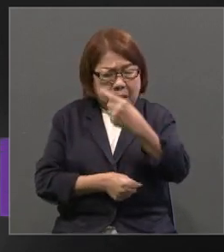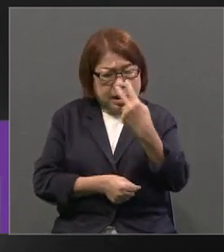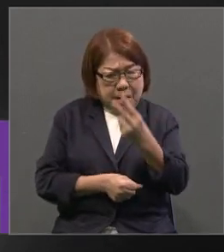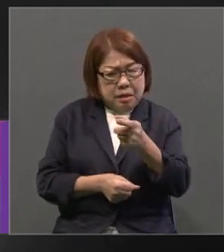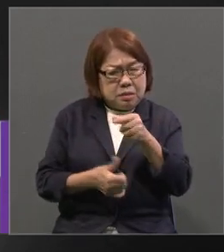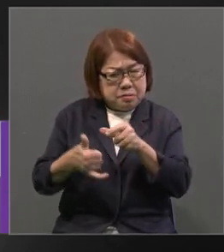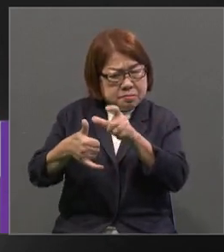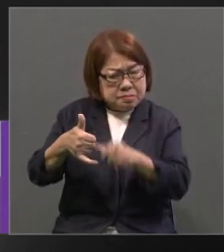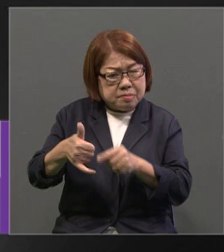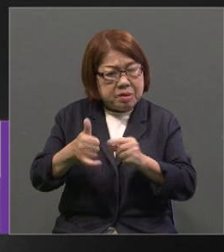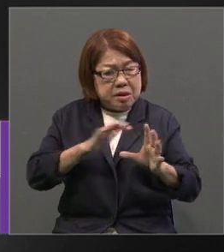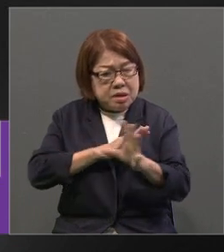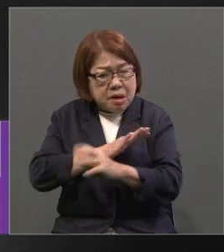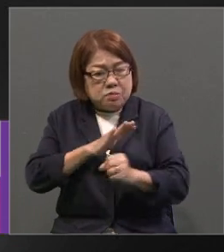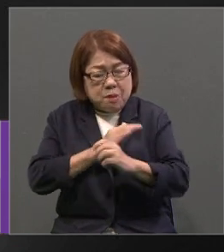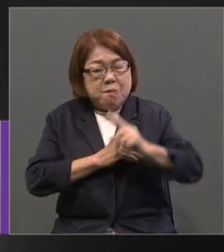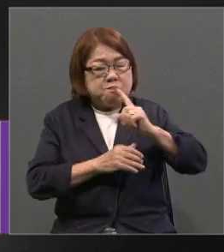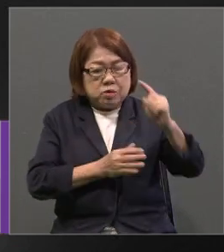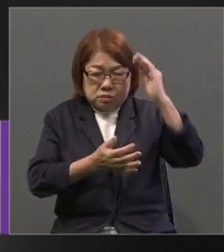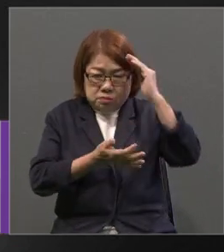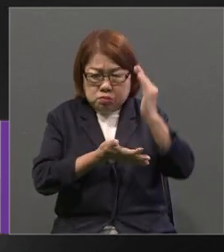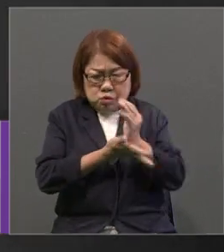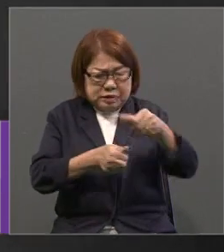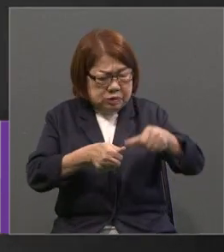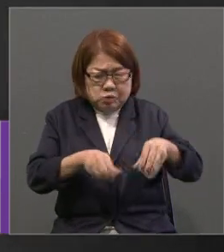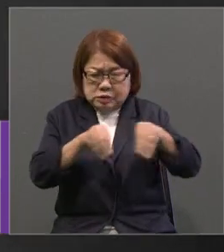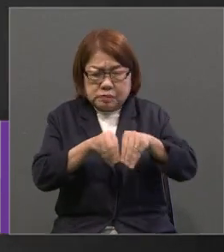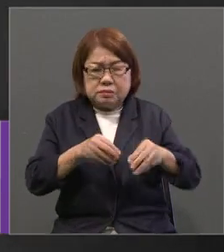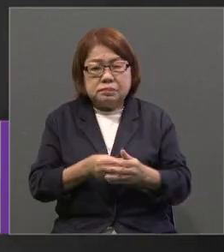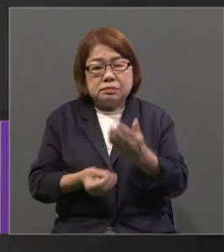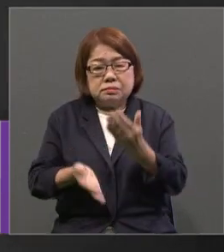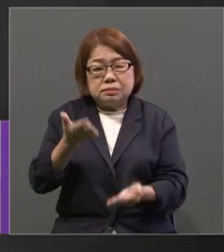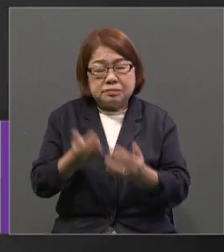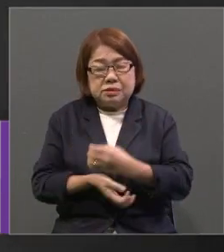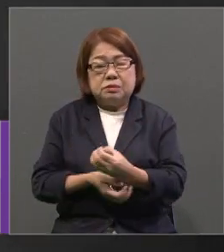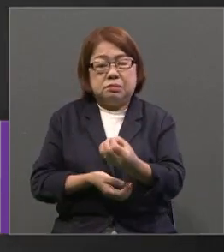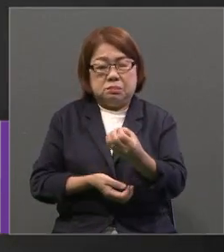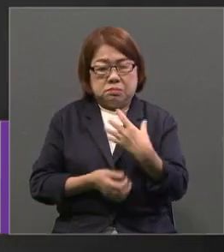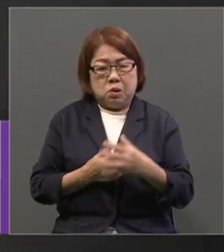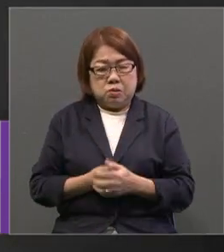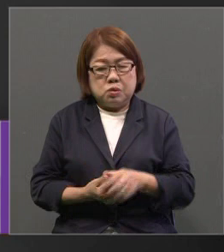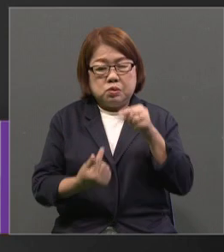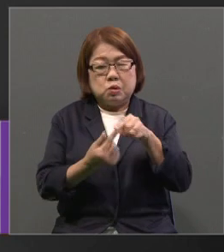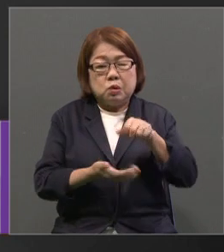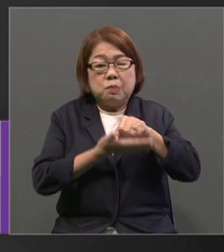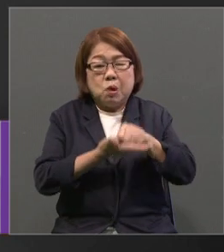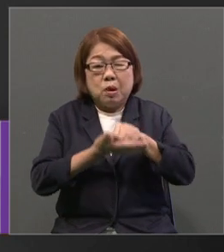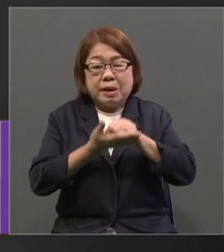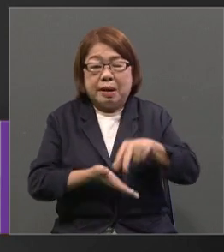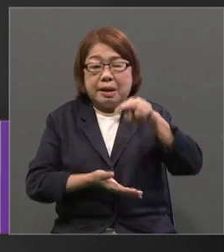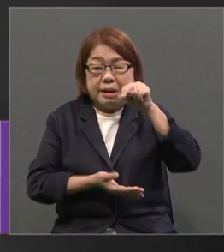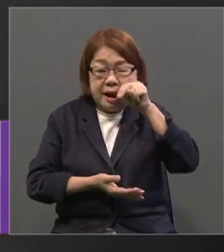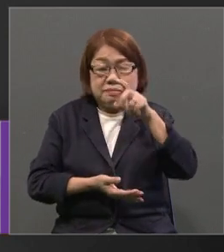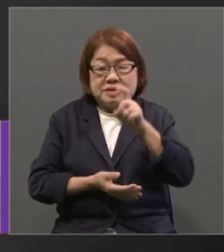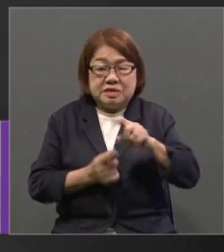ร้ายที่ก่อเหตุไปแจ้งเลยครับสถานีตำรวจภูธรในท้องถิ่นหรือจะแจ้งข้อมูลมาที่งานบริการและควบคุมน้ำเสีย